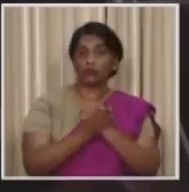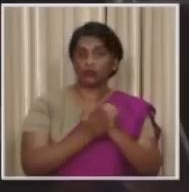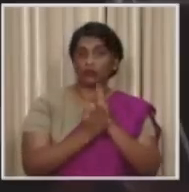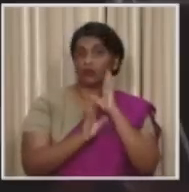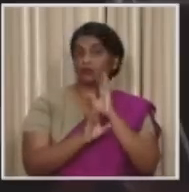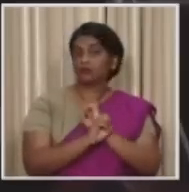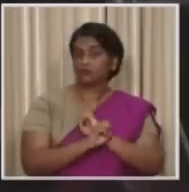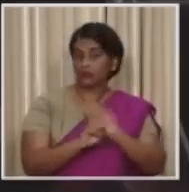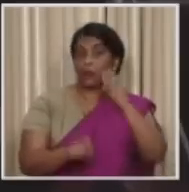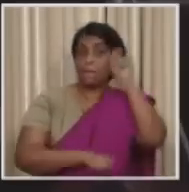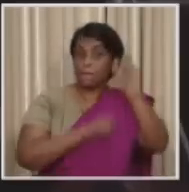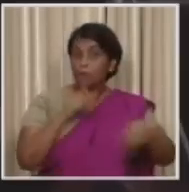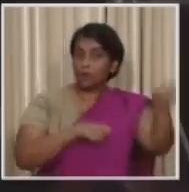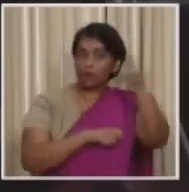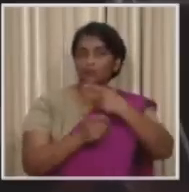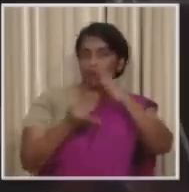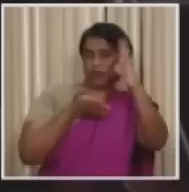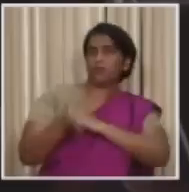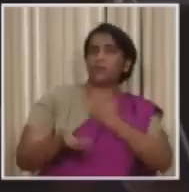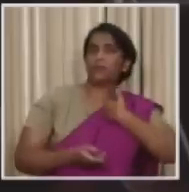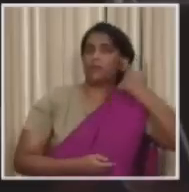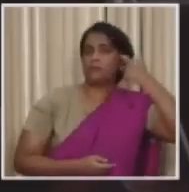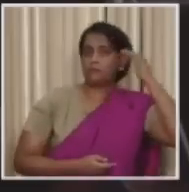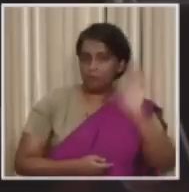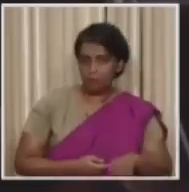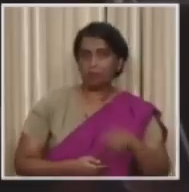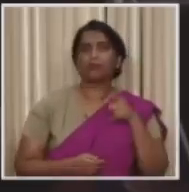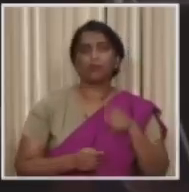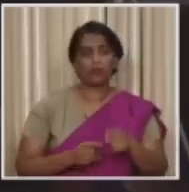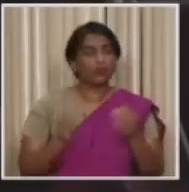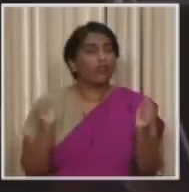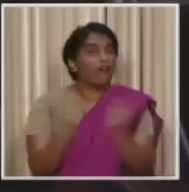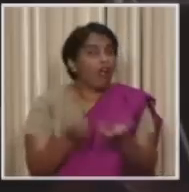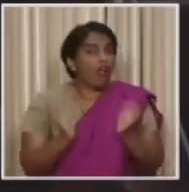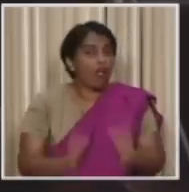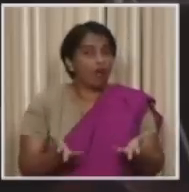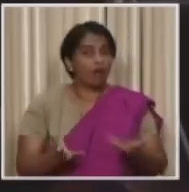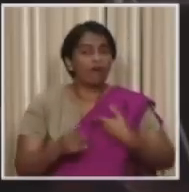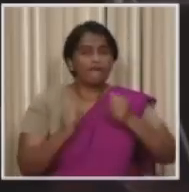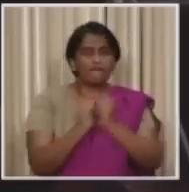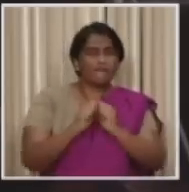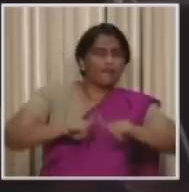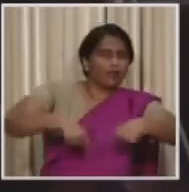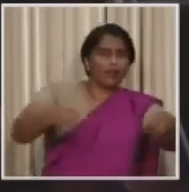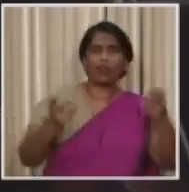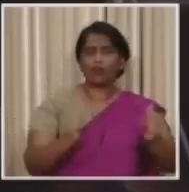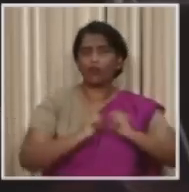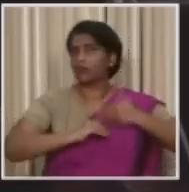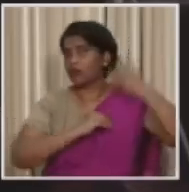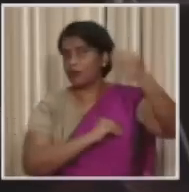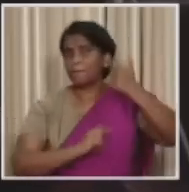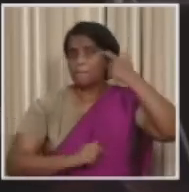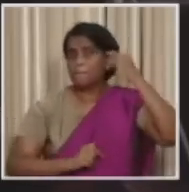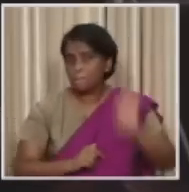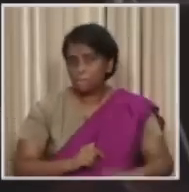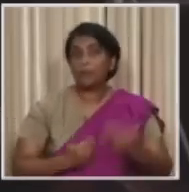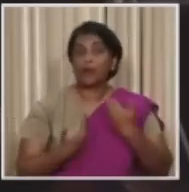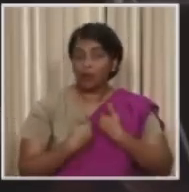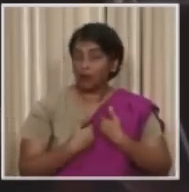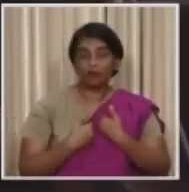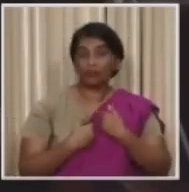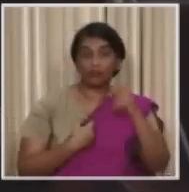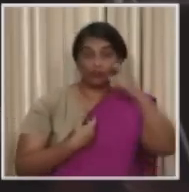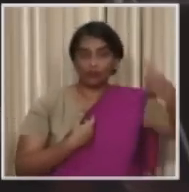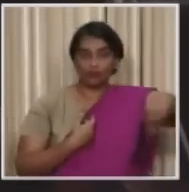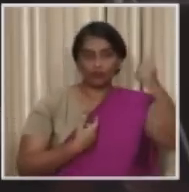enna janathawa sadharanaya balaporuththu wenawa une mokadda wenne mokadda karanna yanne mokadda kiyana eka apita wada